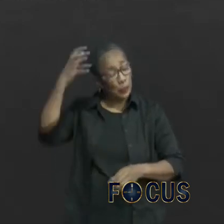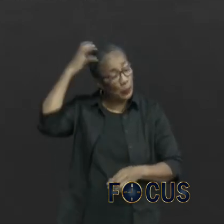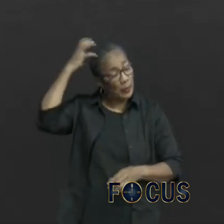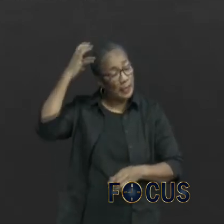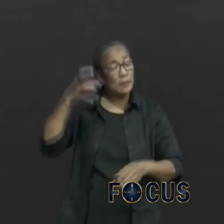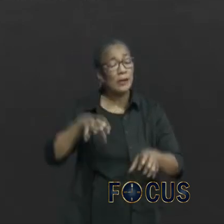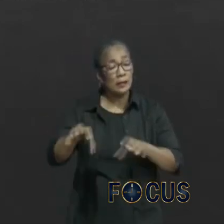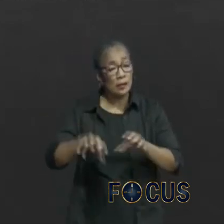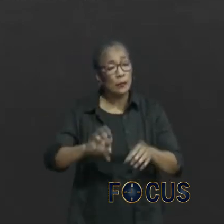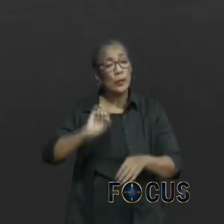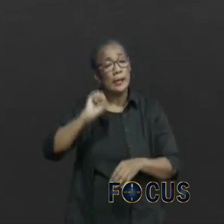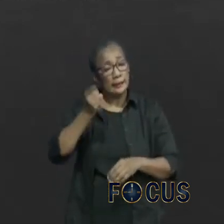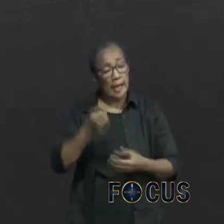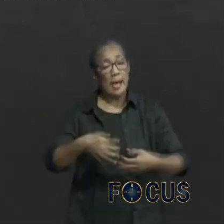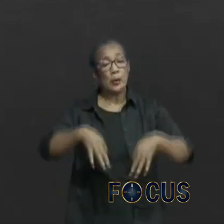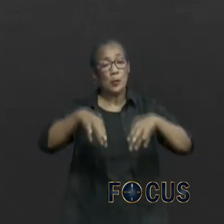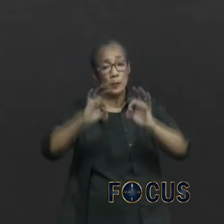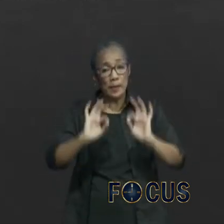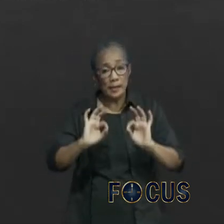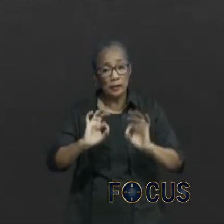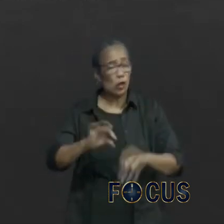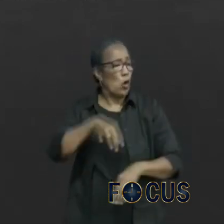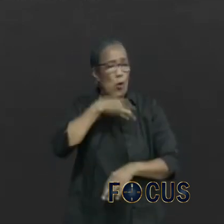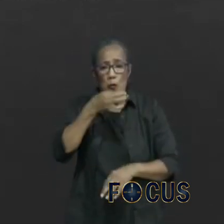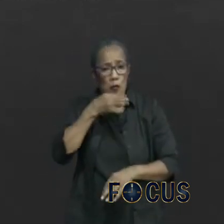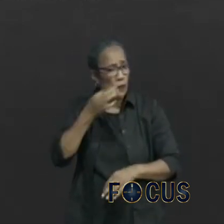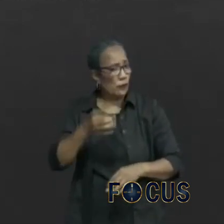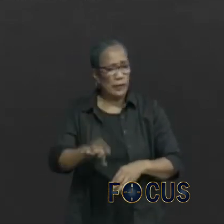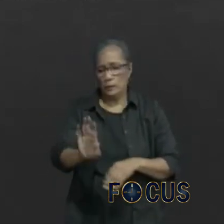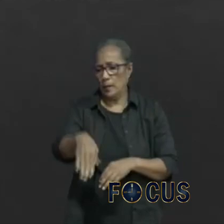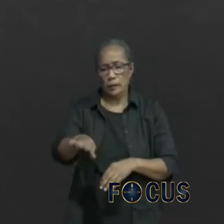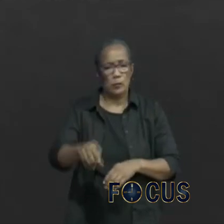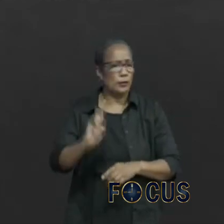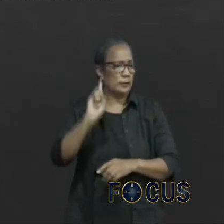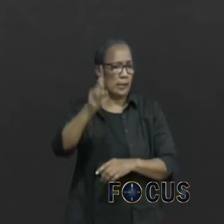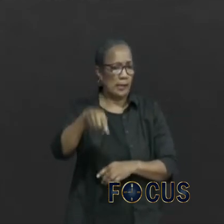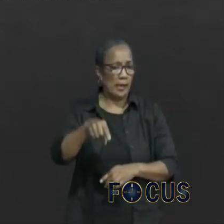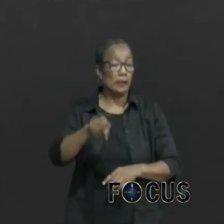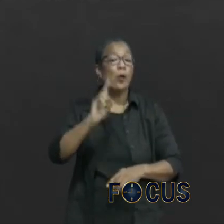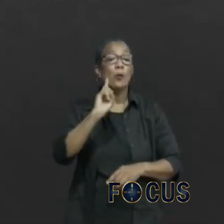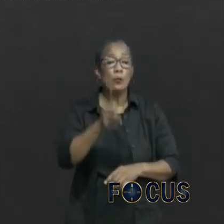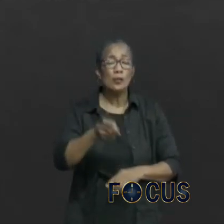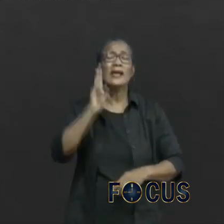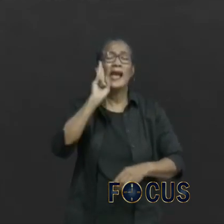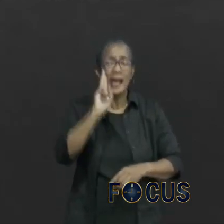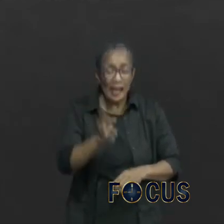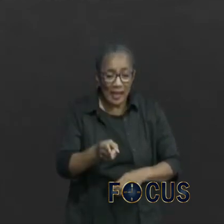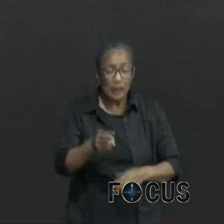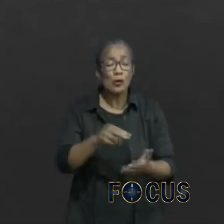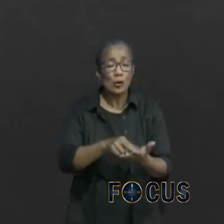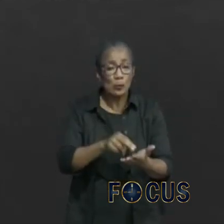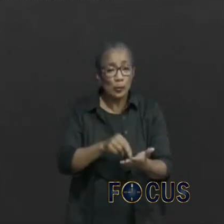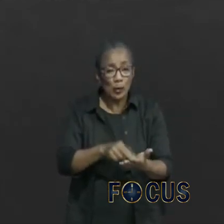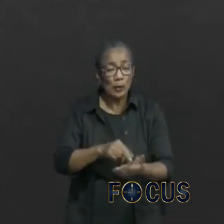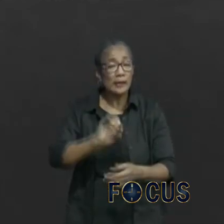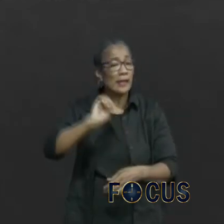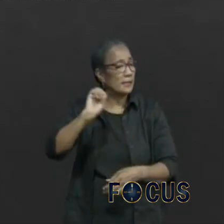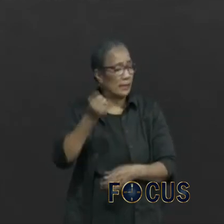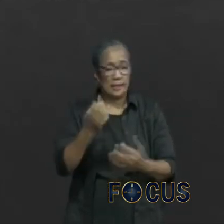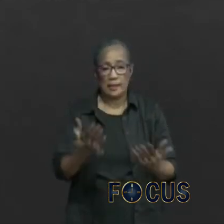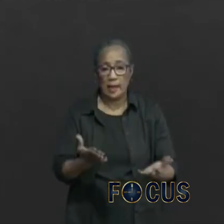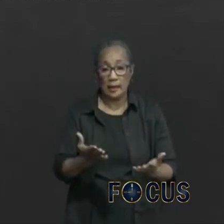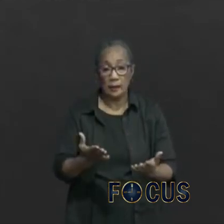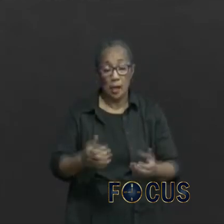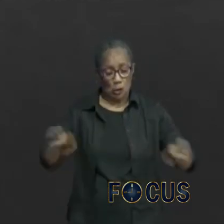is dan soms beter het openbaar vervoer te vermijden en alleen te gebruiken als het echt niet anders kan. Probeer drukte